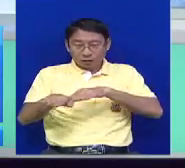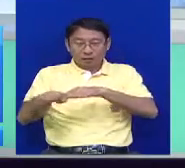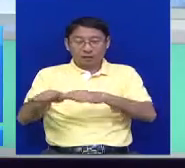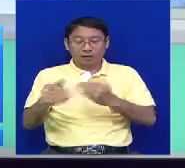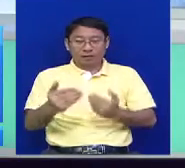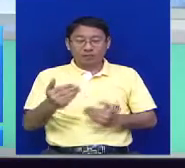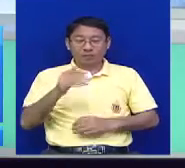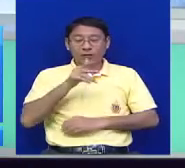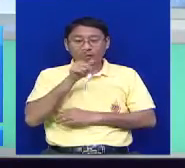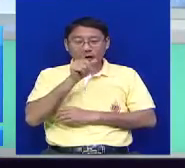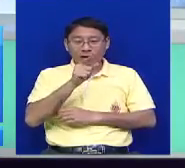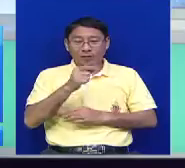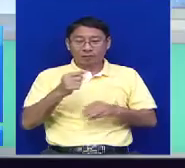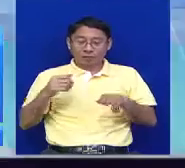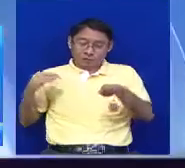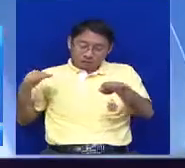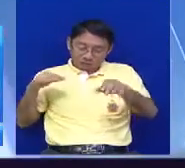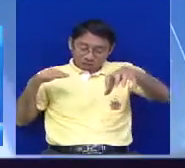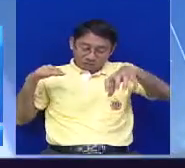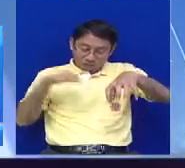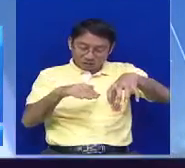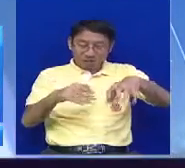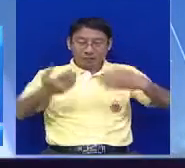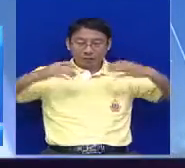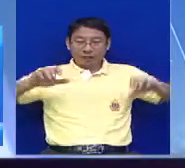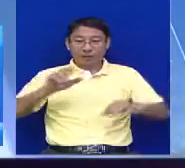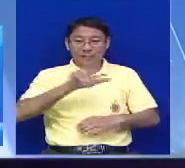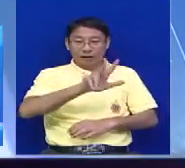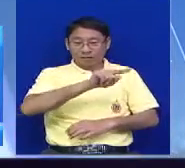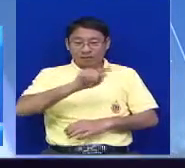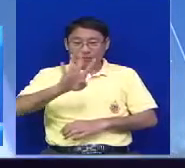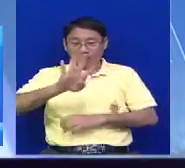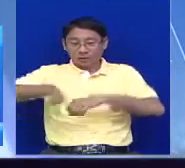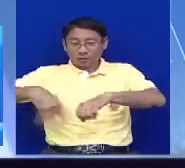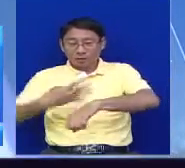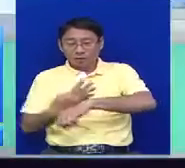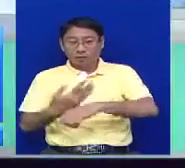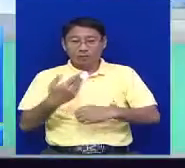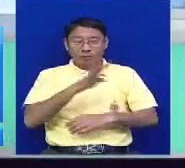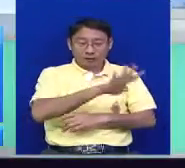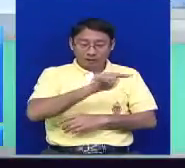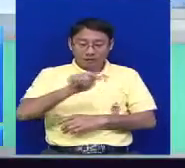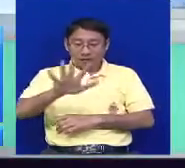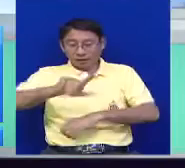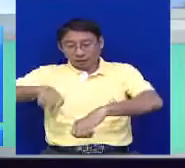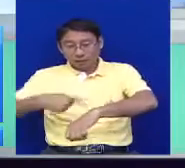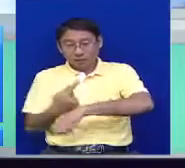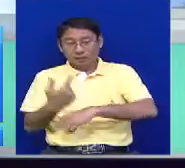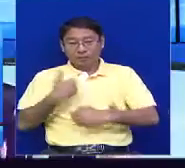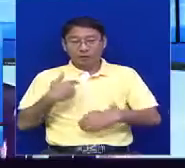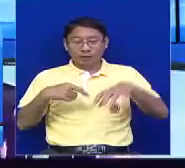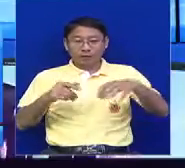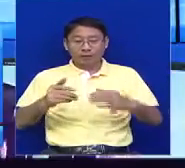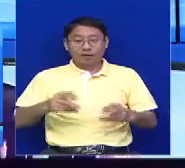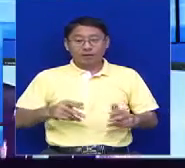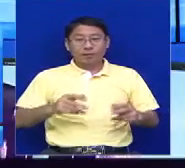ผู้สื่อข่าวกว่าจะเดินทางไปถึงทำเนียบรัฐบาลคุณปวีณาบอกว่า 3-4 ชั่วโมง 4-5 ชั่วโมง บางคนนะคะอย่างพี่ที่สถานีเราเป็นนัก